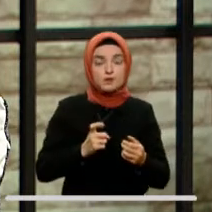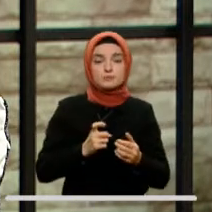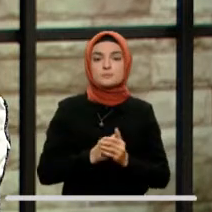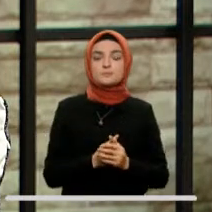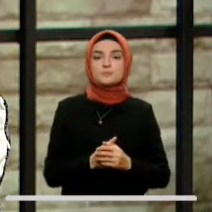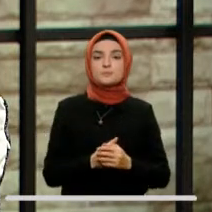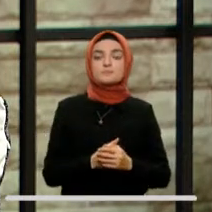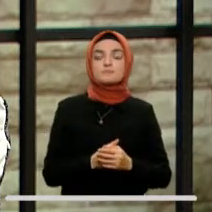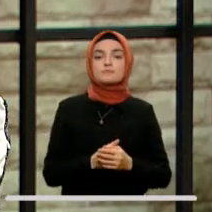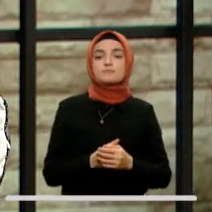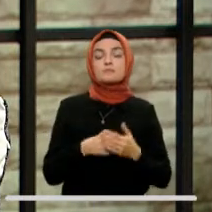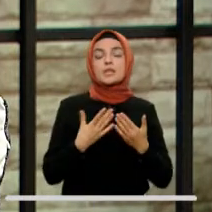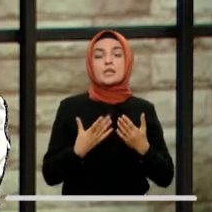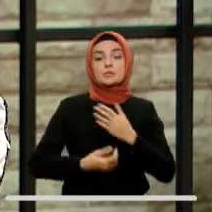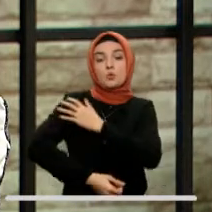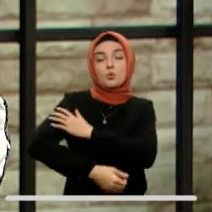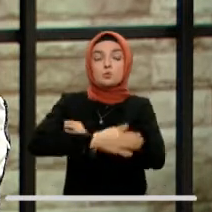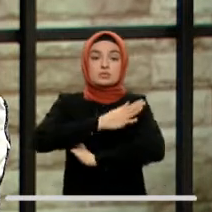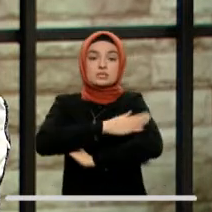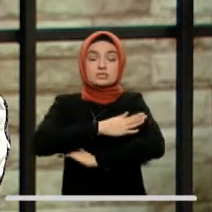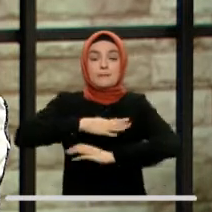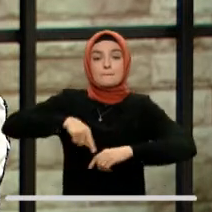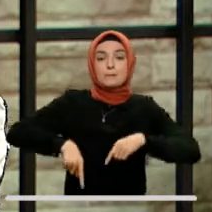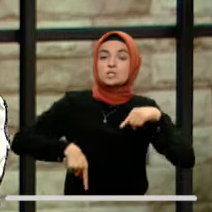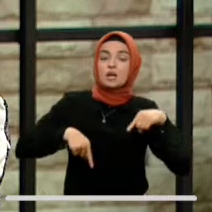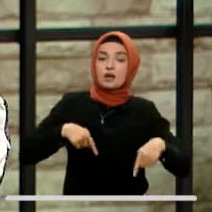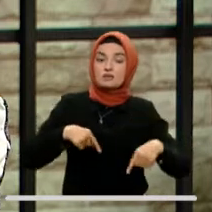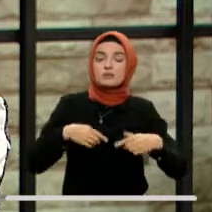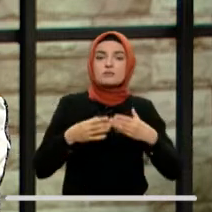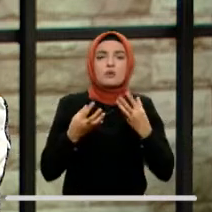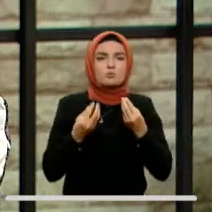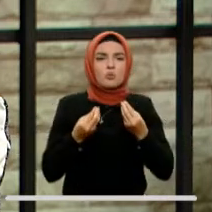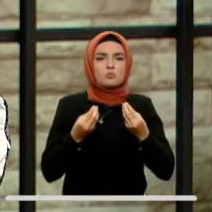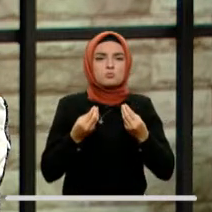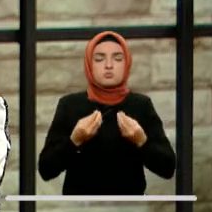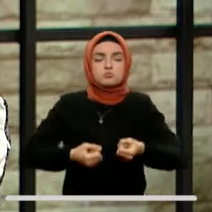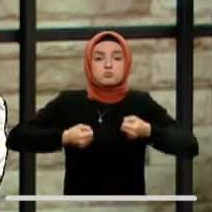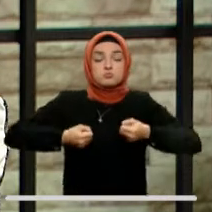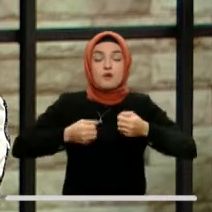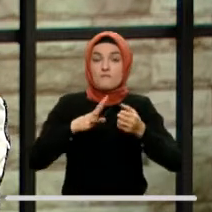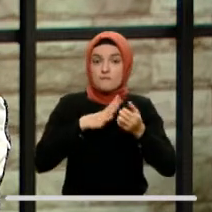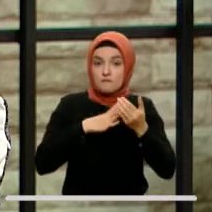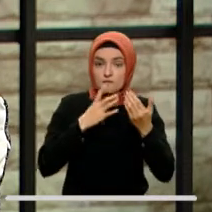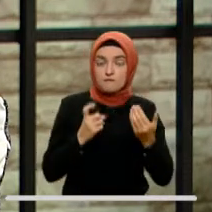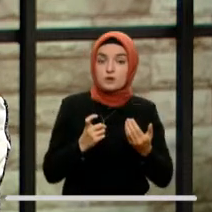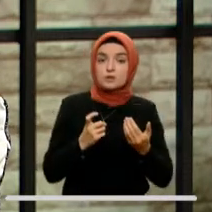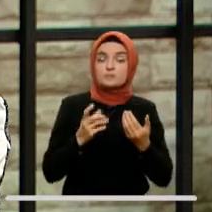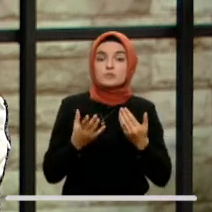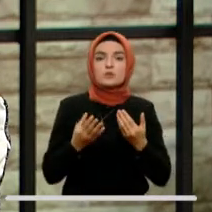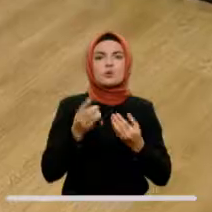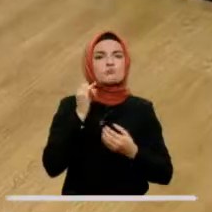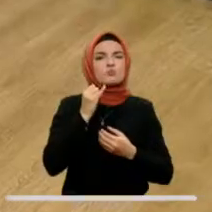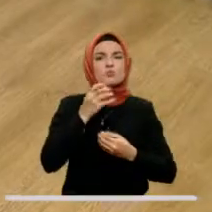İşte atıyorum kollarında, bacaklarında, belinde genel olarak bir yağlanması varsa ve çok kötü besleniyorsa